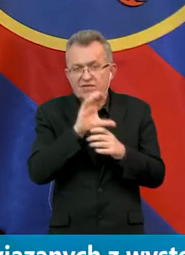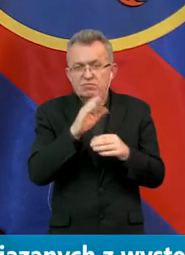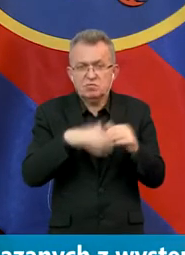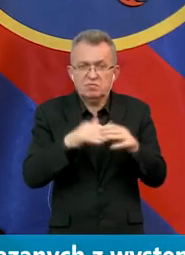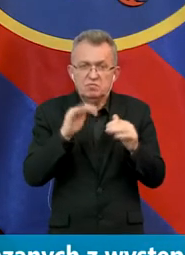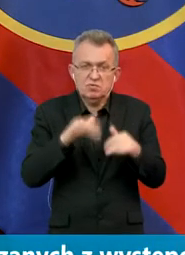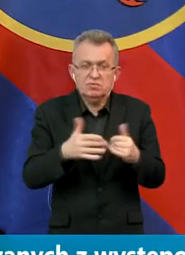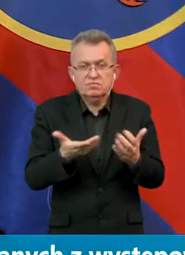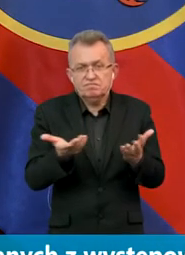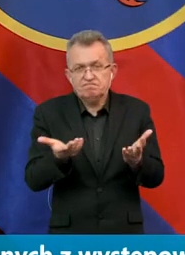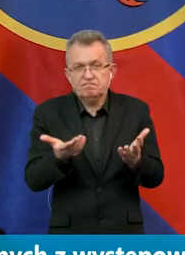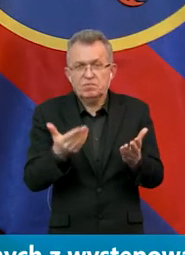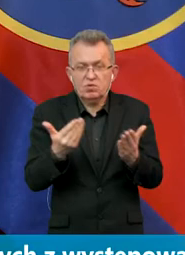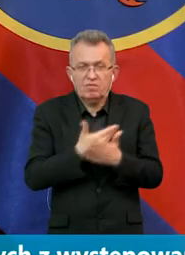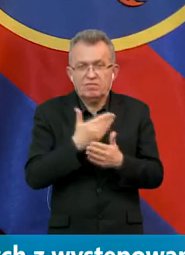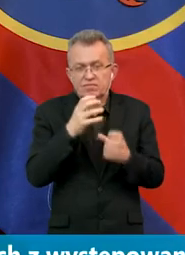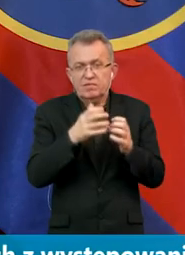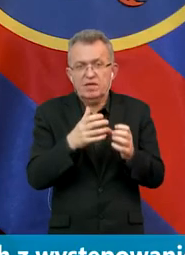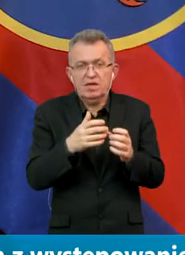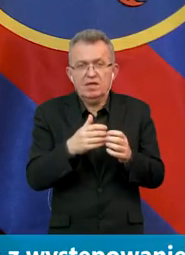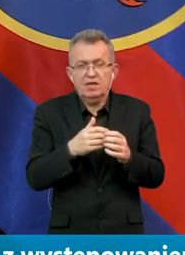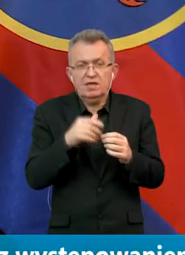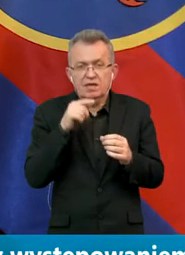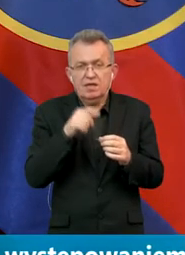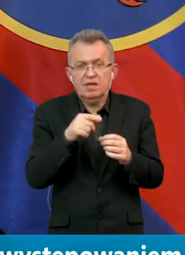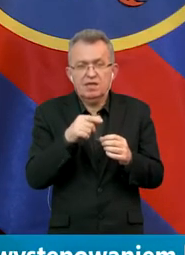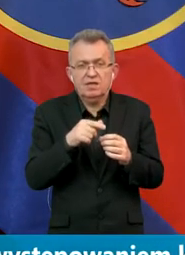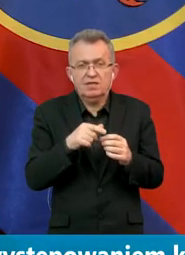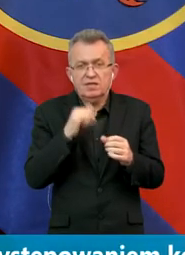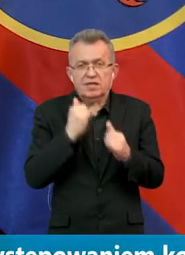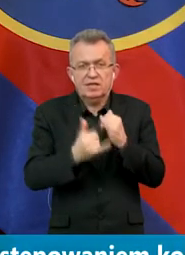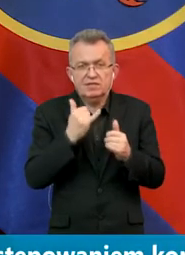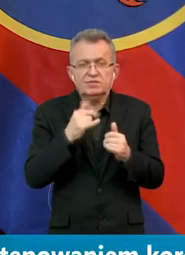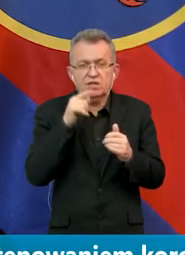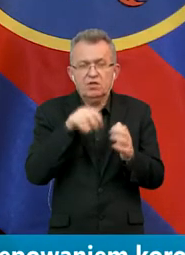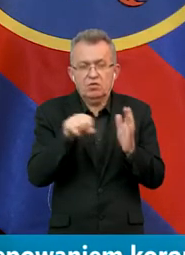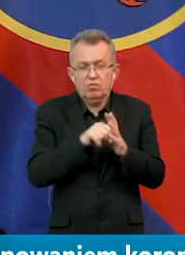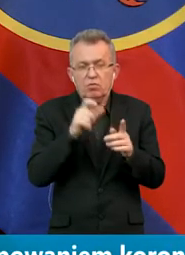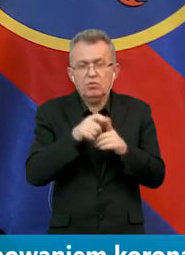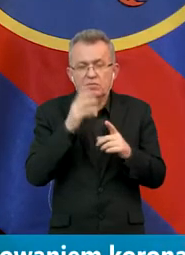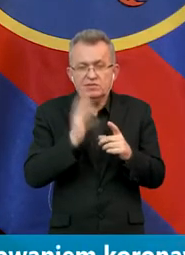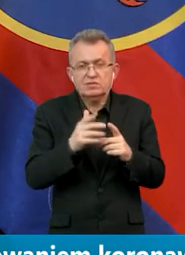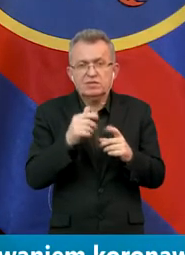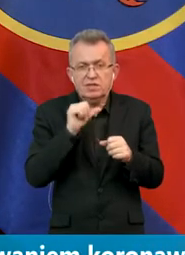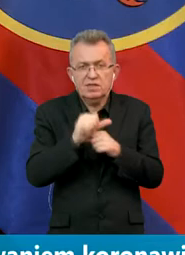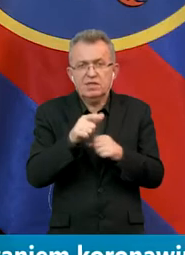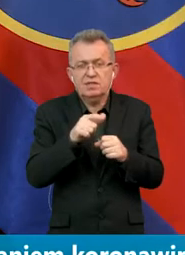służyć do zagospodarowania. I oczywiście, jeżeli do takiego punktu dojdziemy, bo to jest kwestia